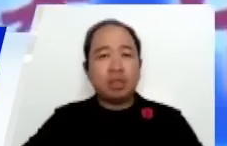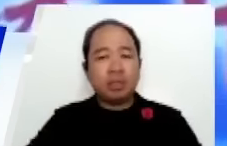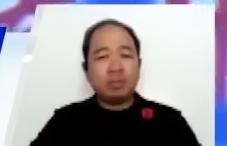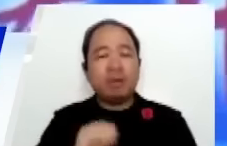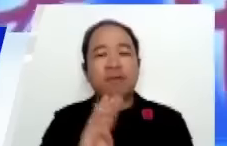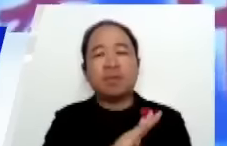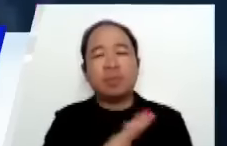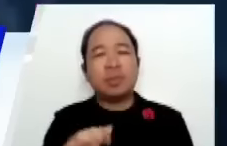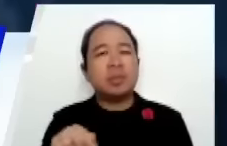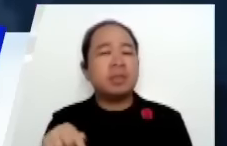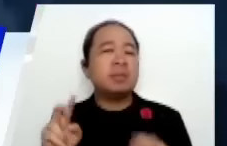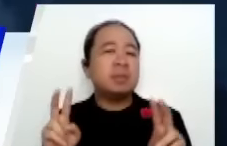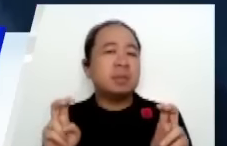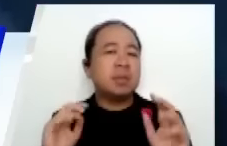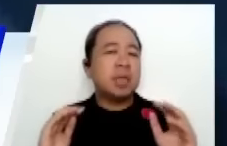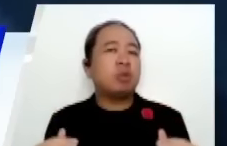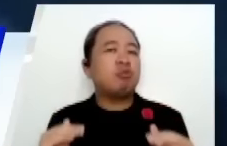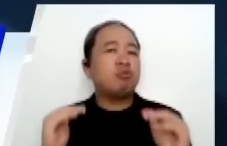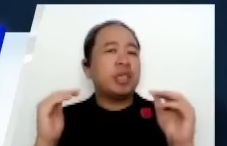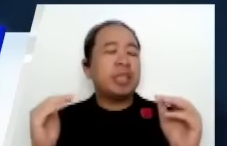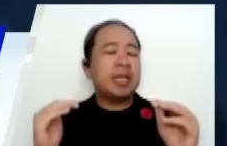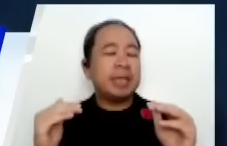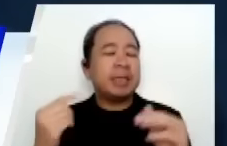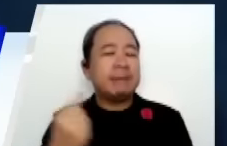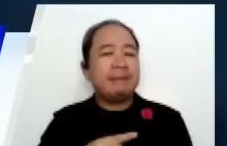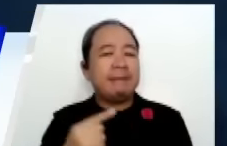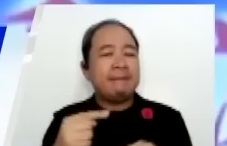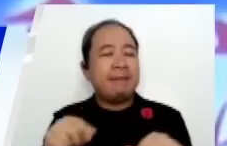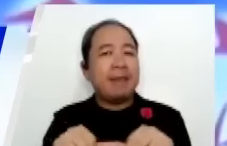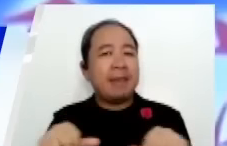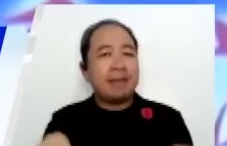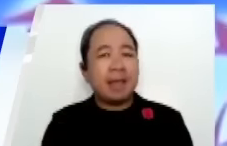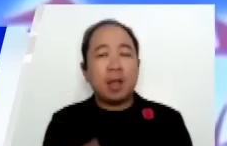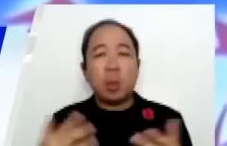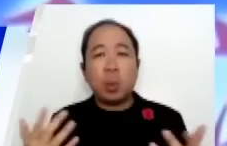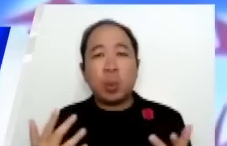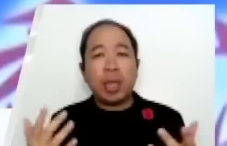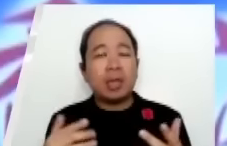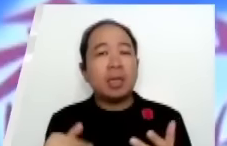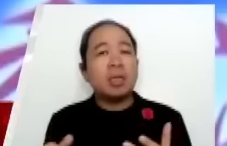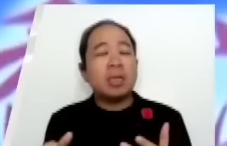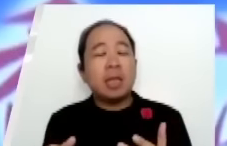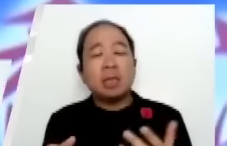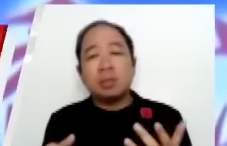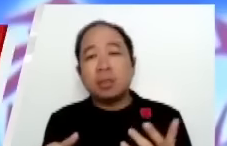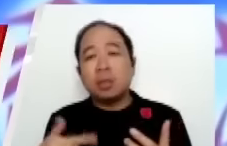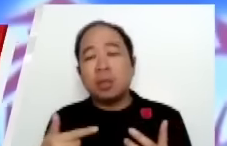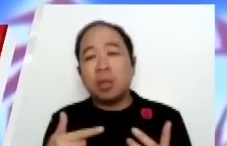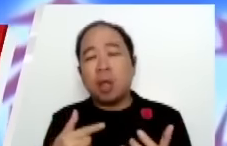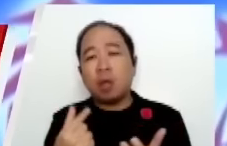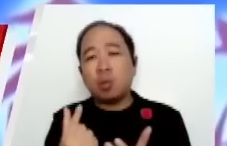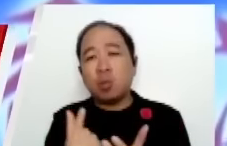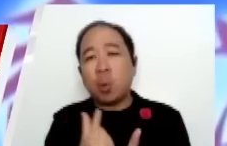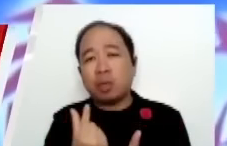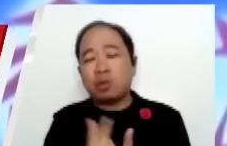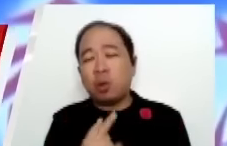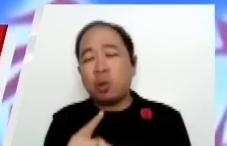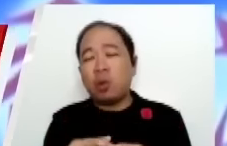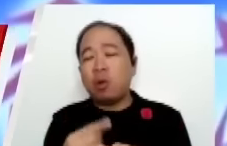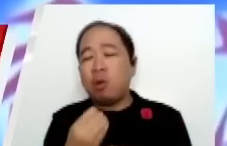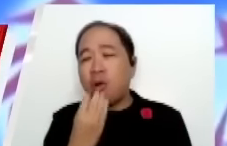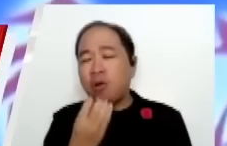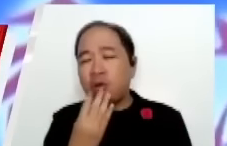Bay Area ng China sa Guangdong, Hong Kong at Macau. Trade between the Greater Bay Area and